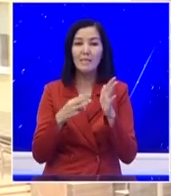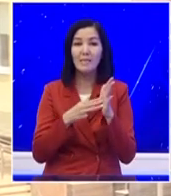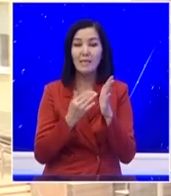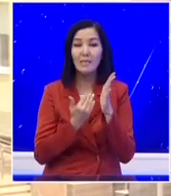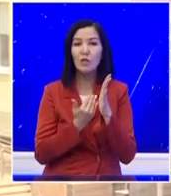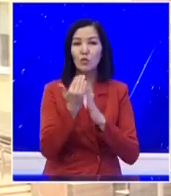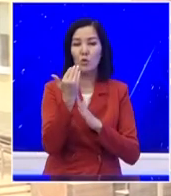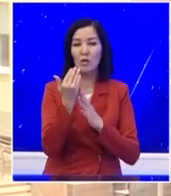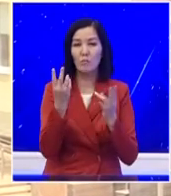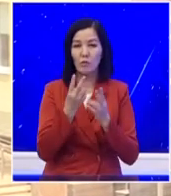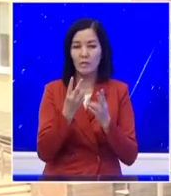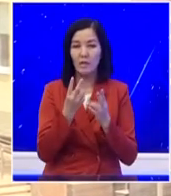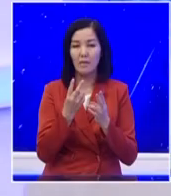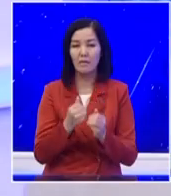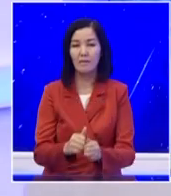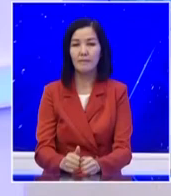ғана қабылдауға жет.